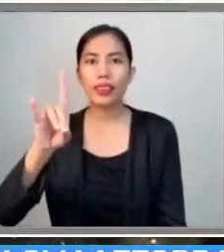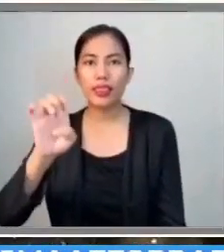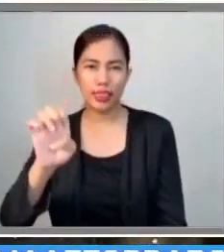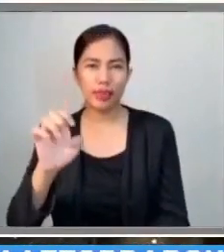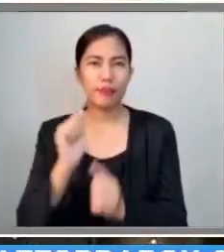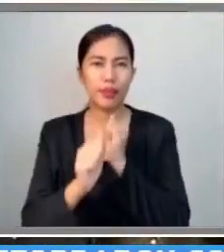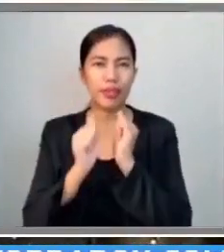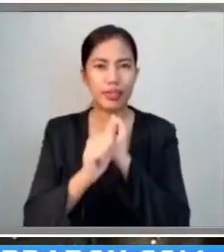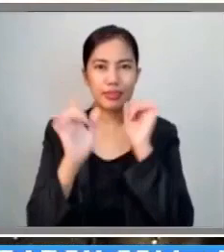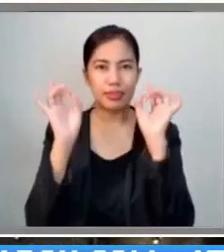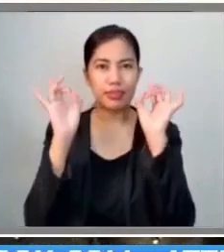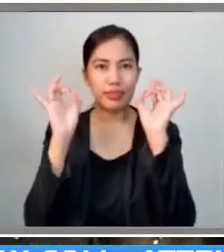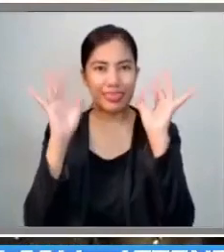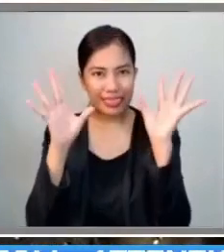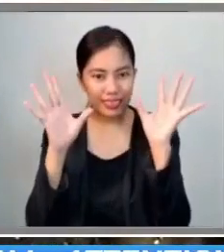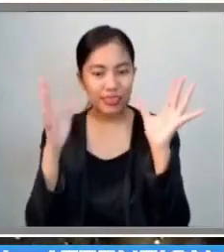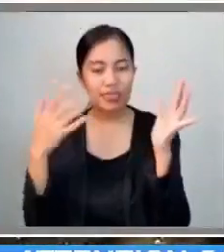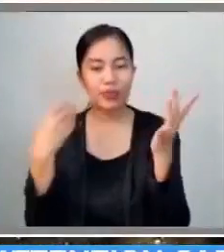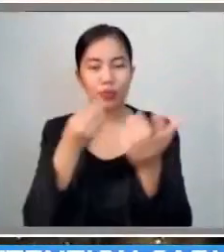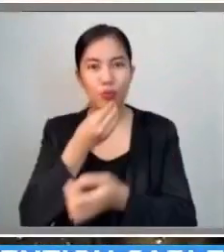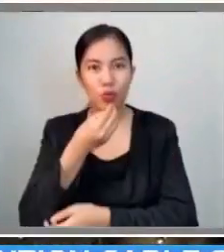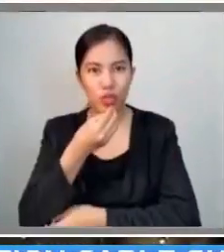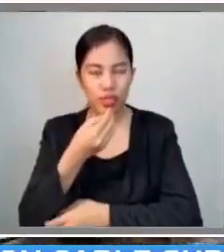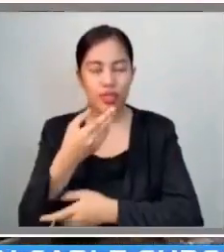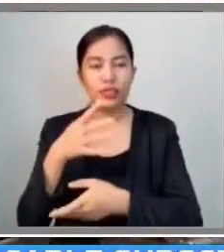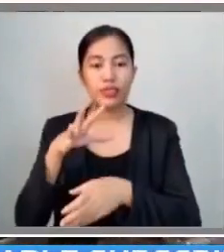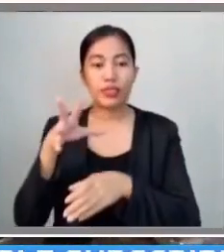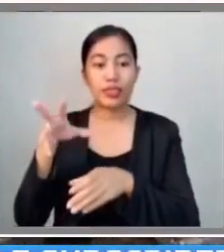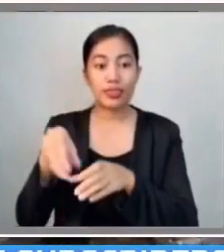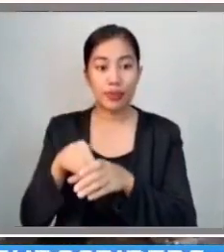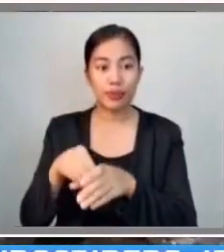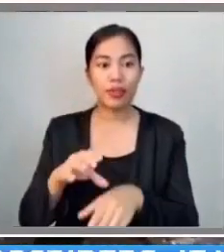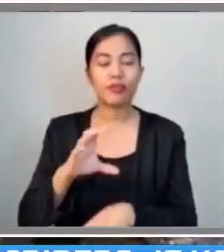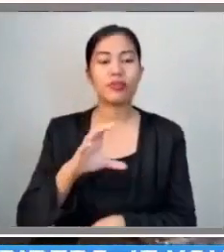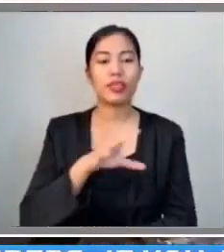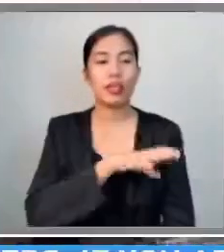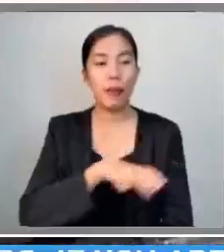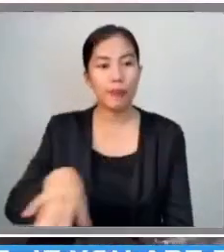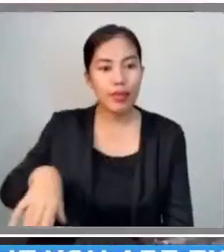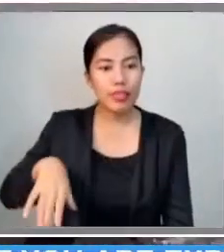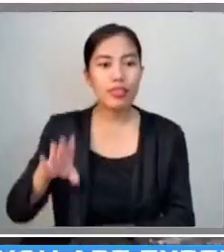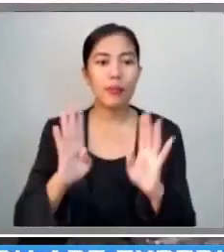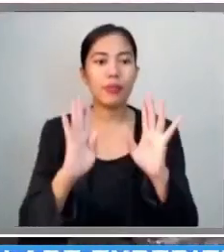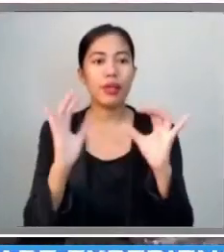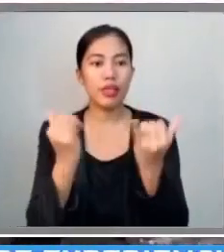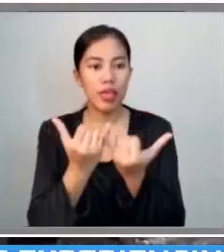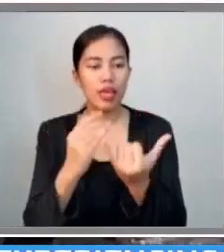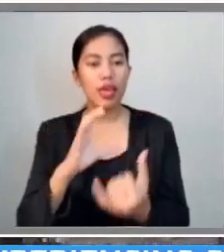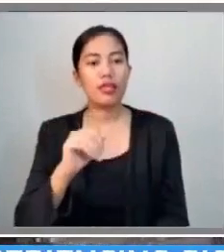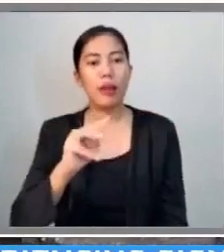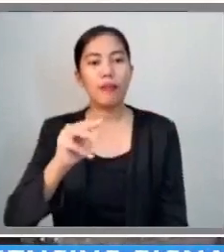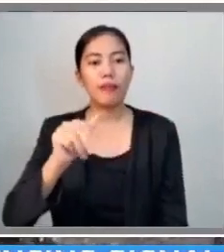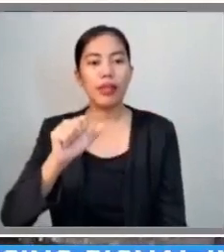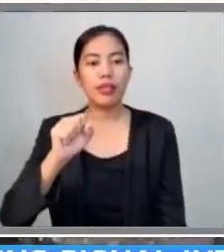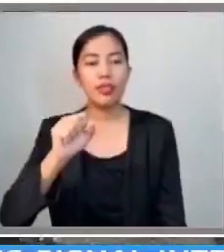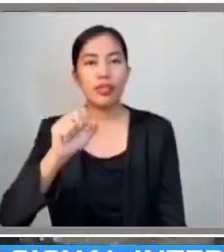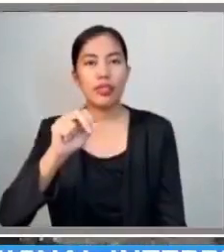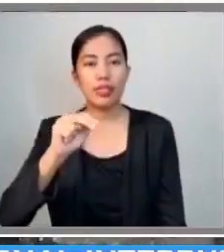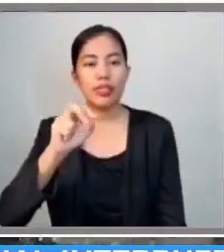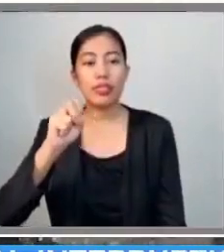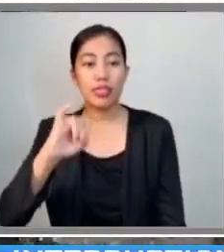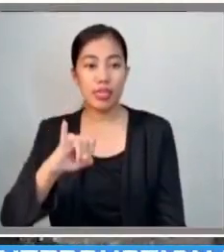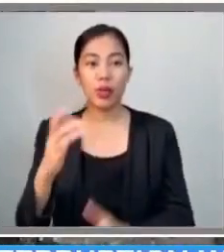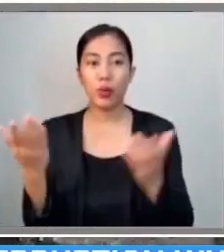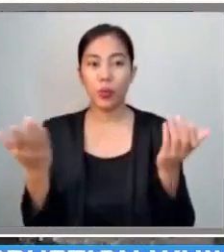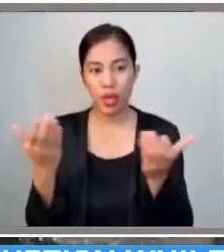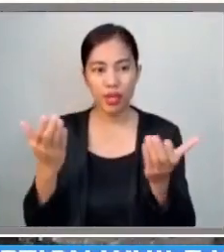sa Capiz at sa barangay Mambukyaw at barangay Kamansi sa Bataan, Aklan. Pati po ang coastal water sa